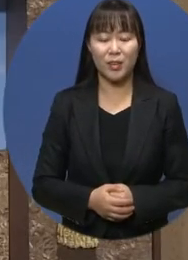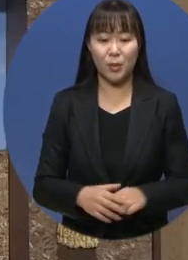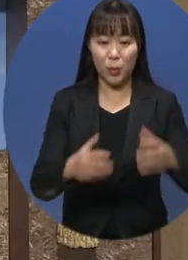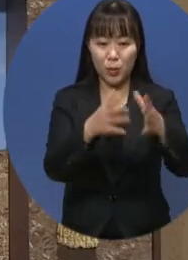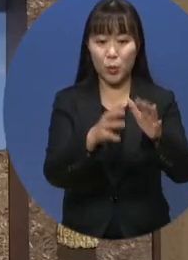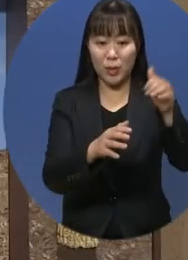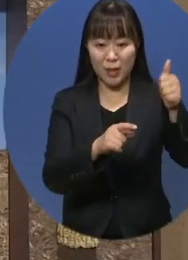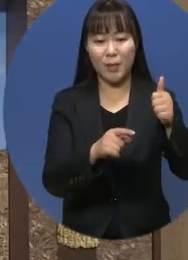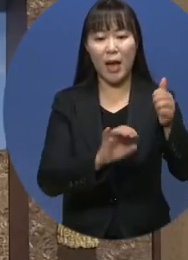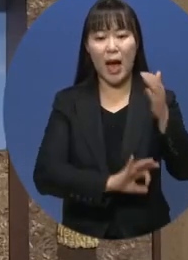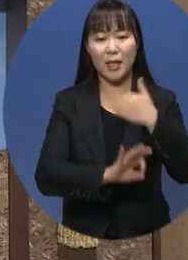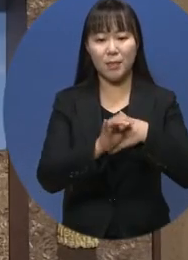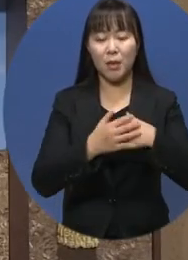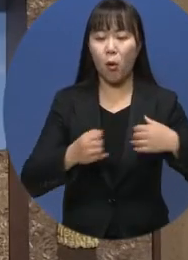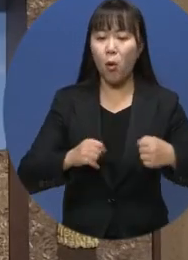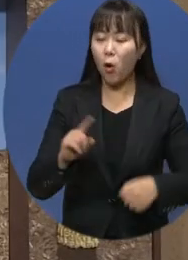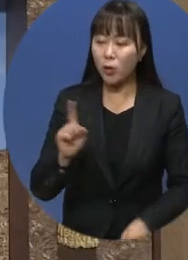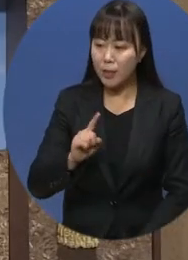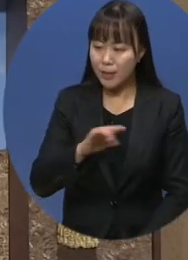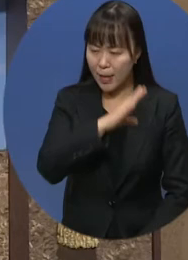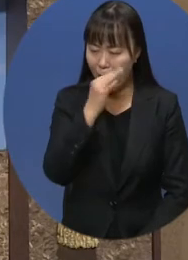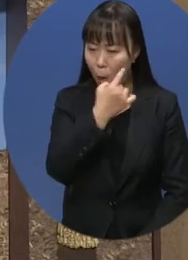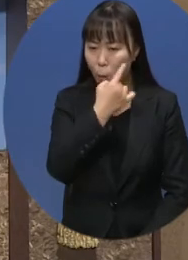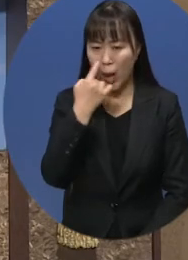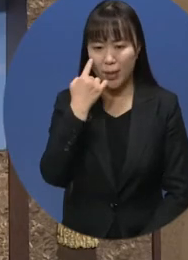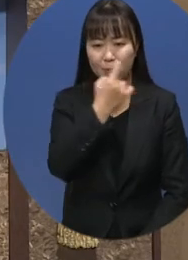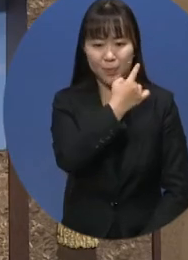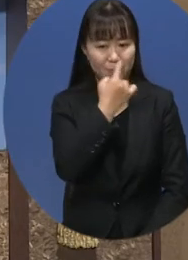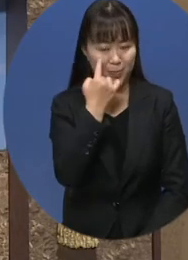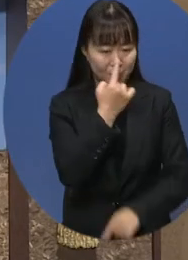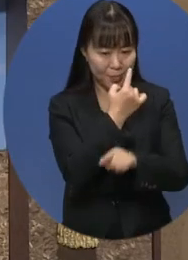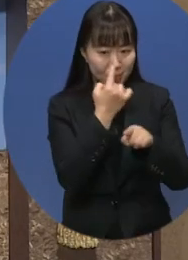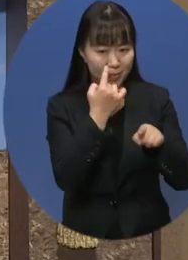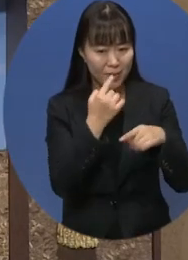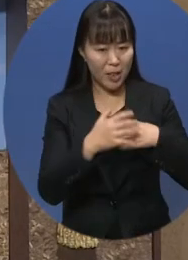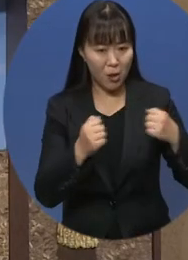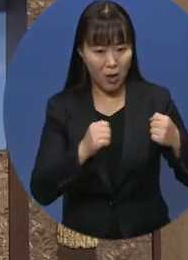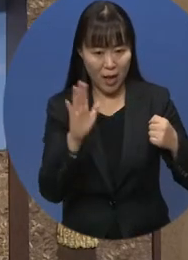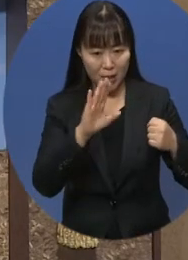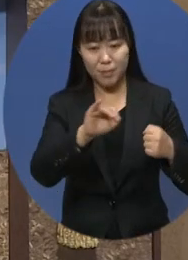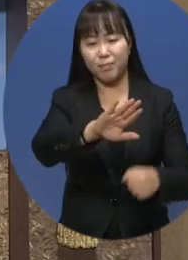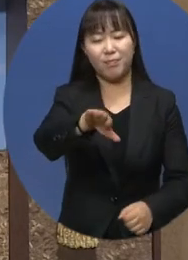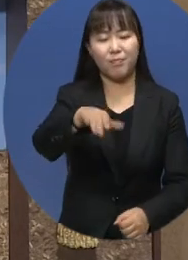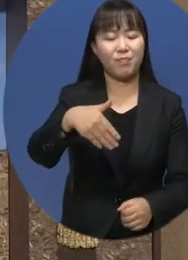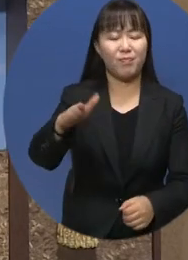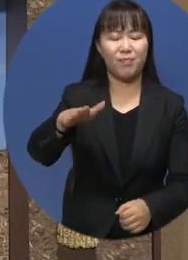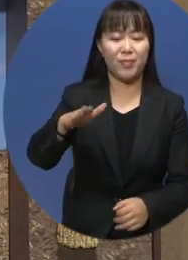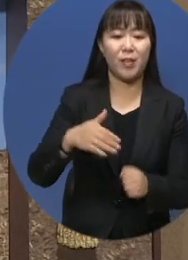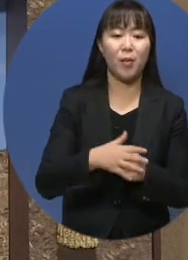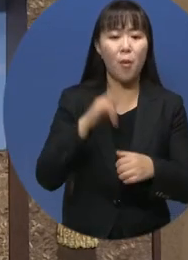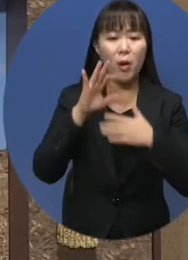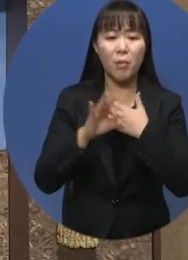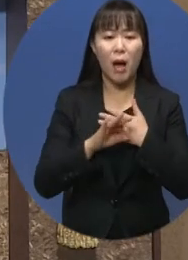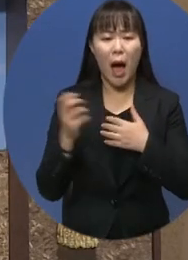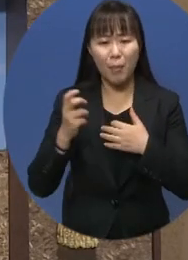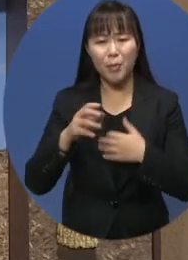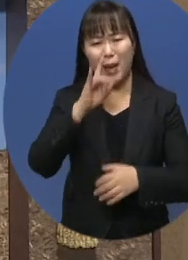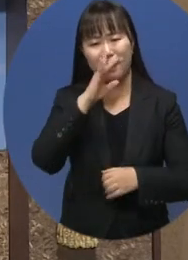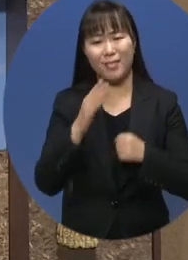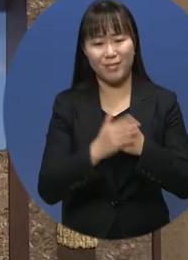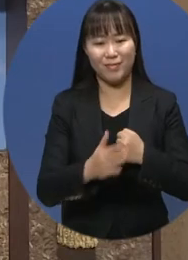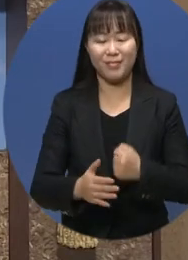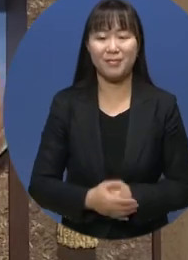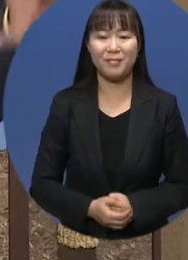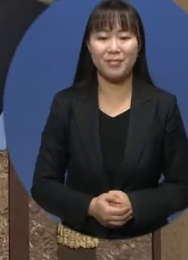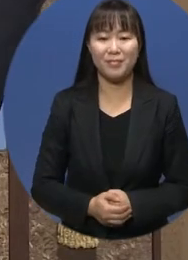님들이 아침에 건강상태 어떤 죄다 체크해 가지고 건강한 즉시 미려 그래 왜냐하면 아프지만 되요